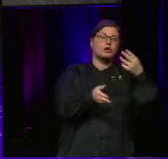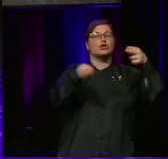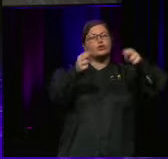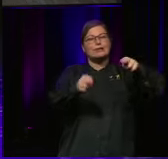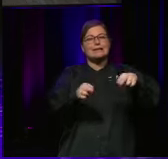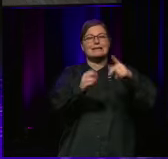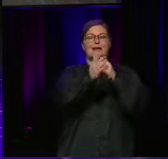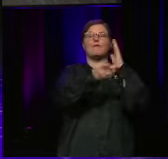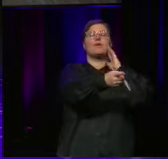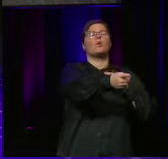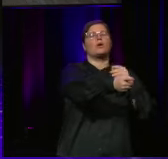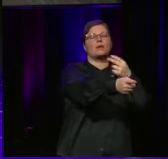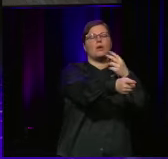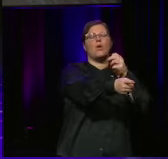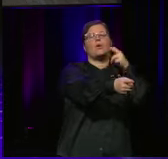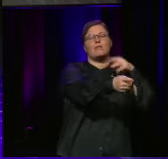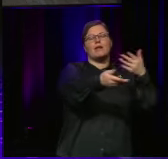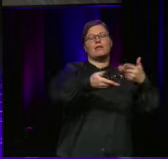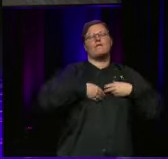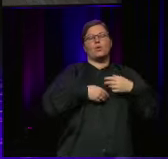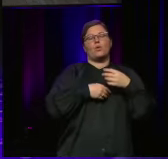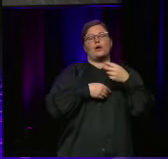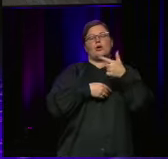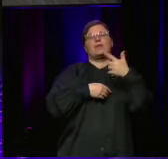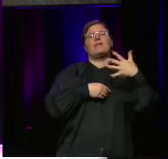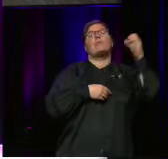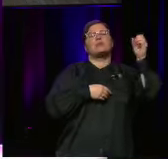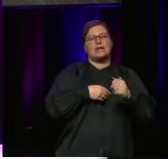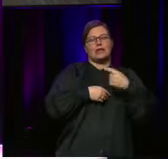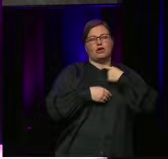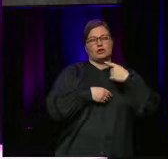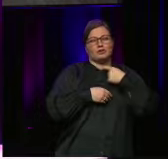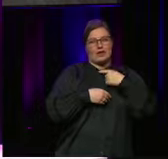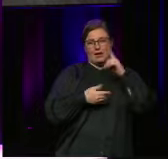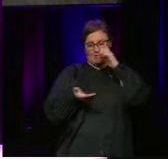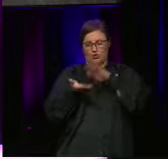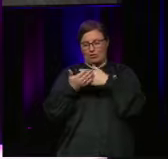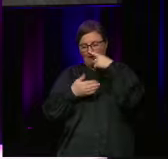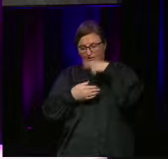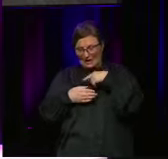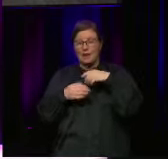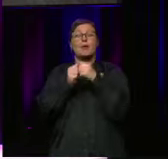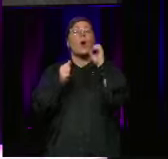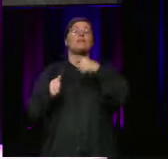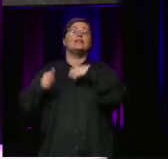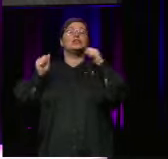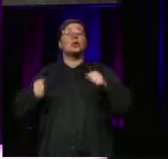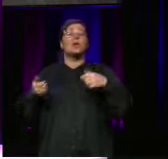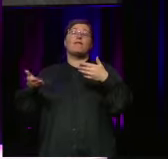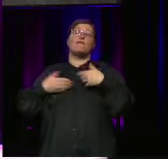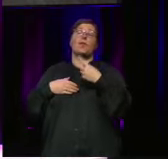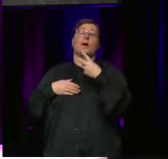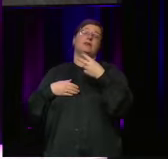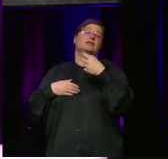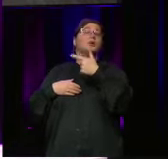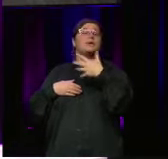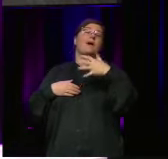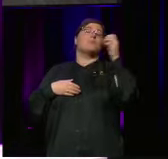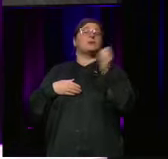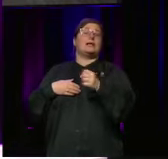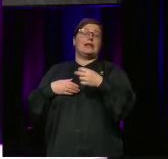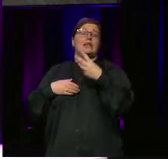2/3 i riksdagen som skulle vara nödvändiga för att ändra grundlag och ändra reglerna om demokratin, så är det ju ändå så att